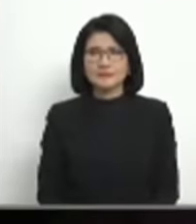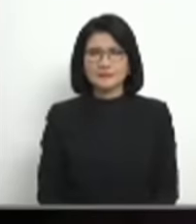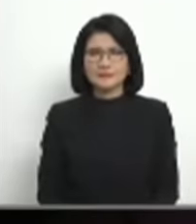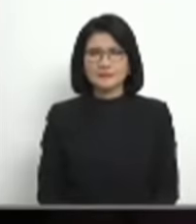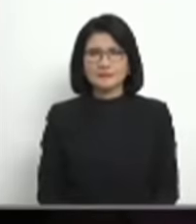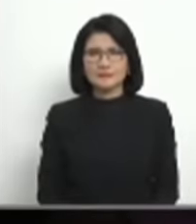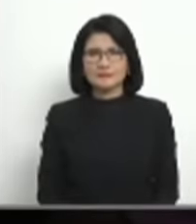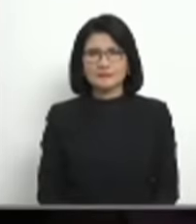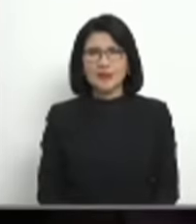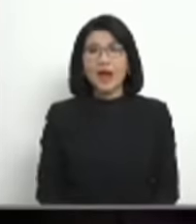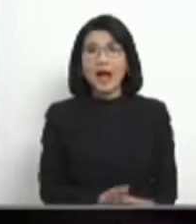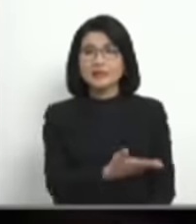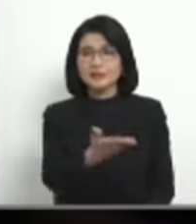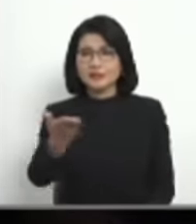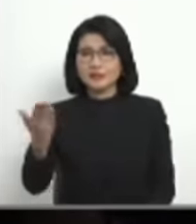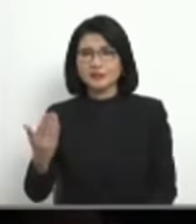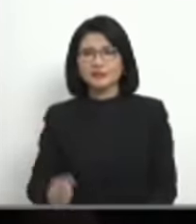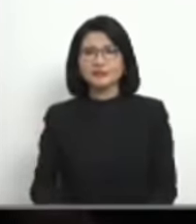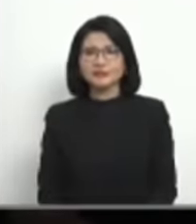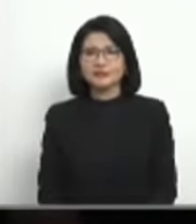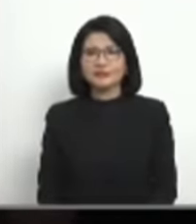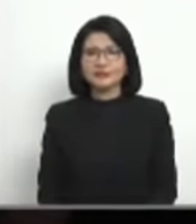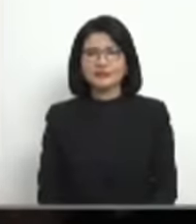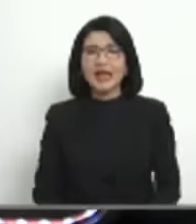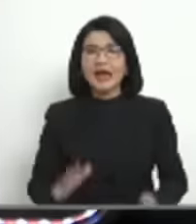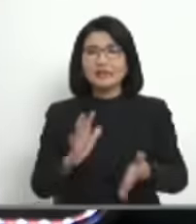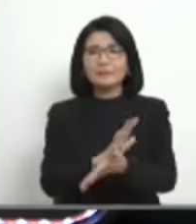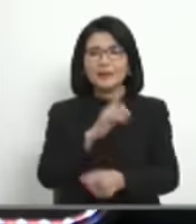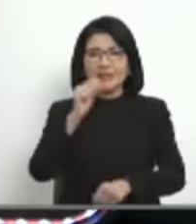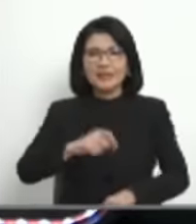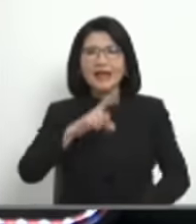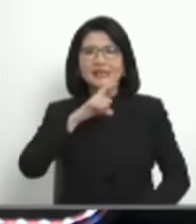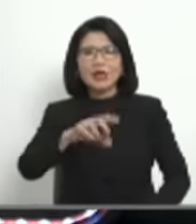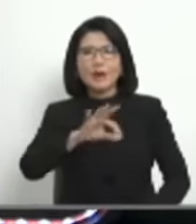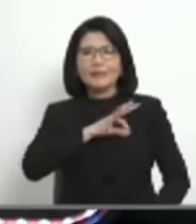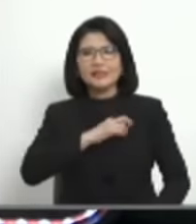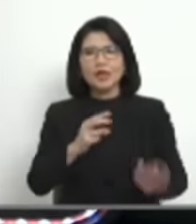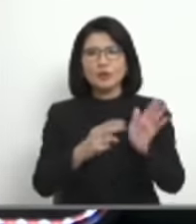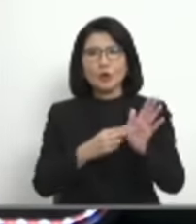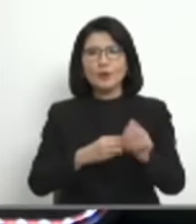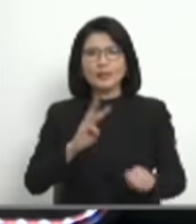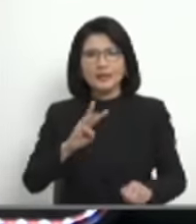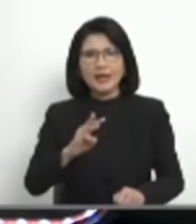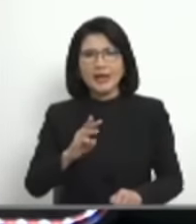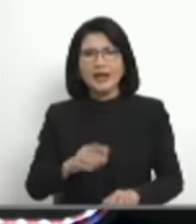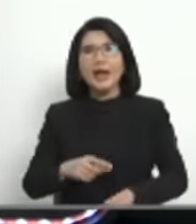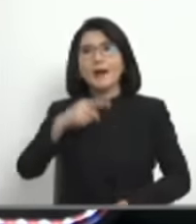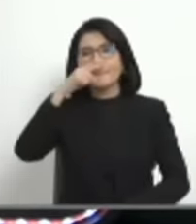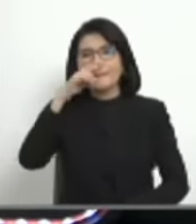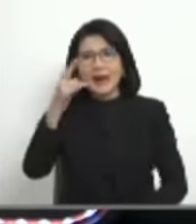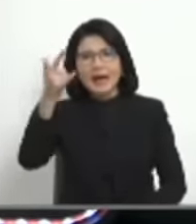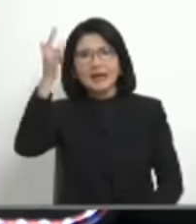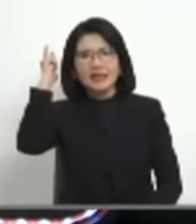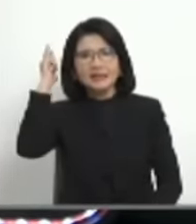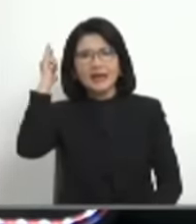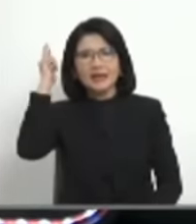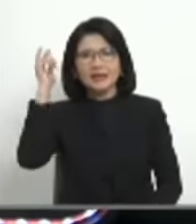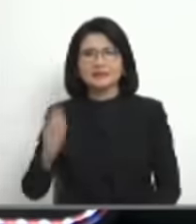hadirin sekalian dan juga pemirsa di awal segmen Ini calon Presiden nomor urut 3 Bapak Ganjar pranowo akan